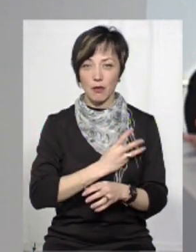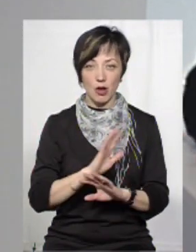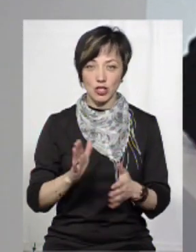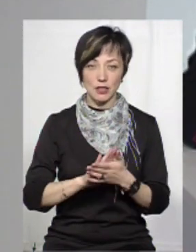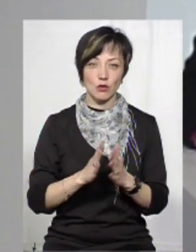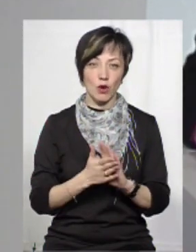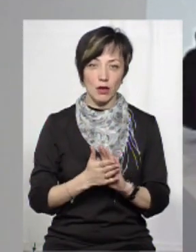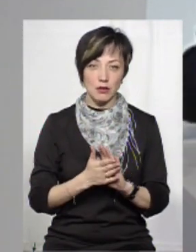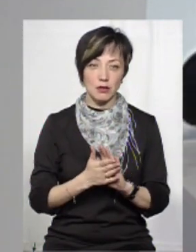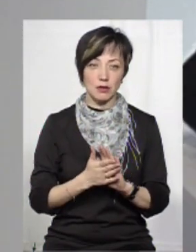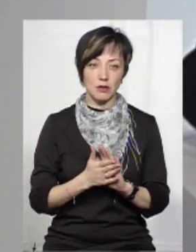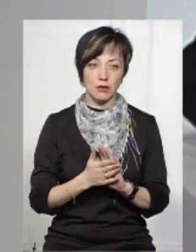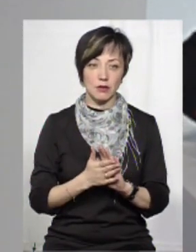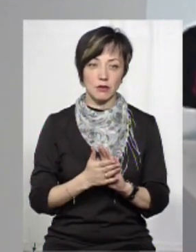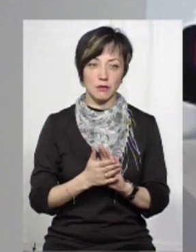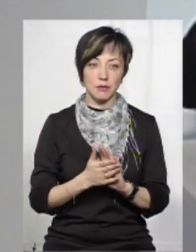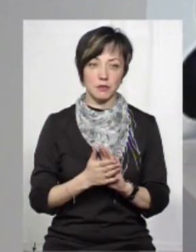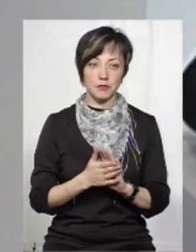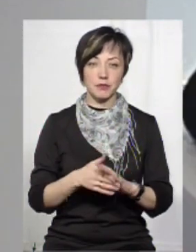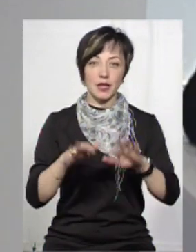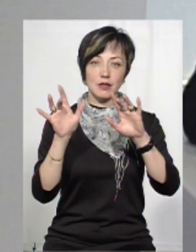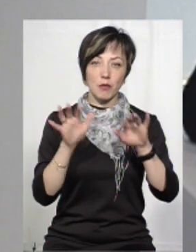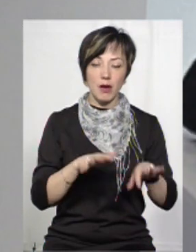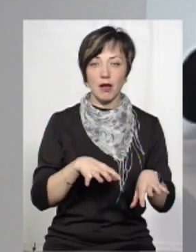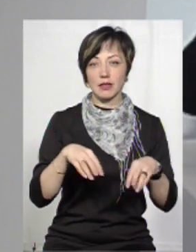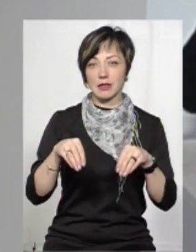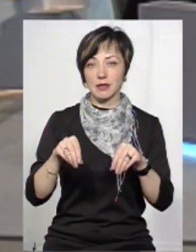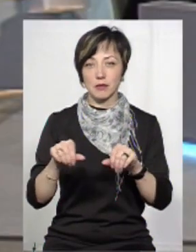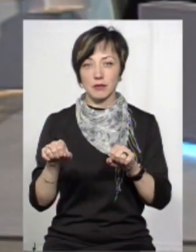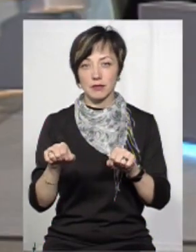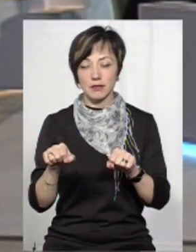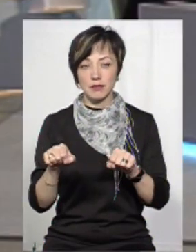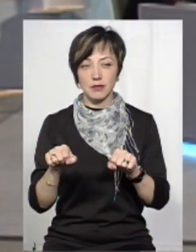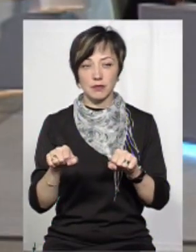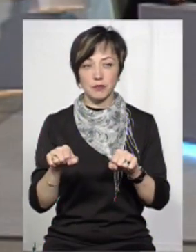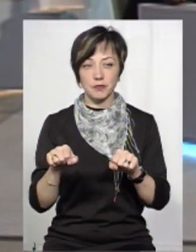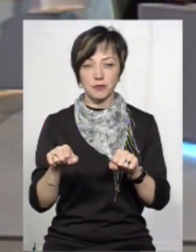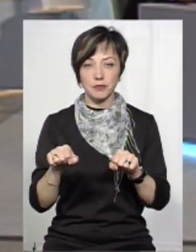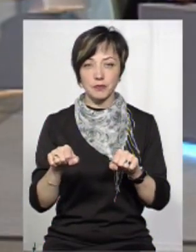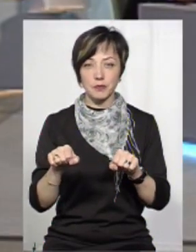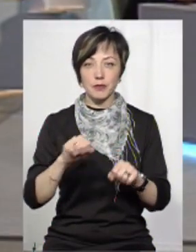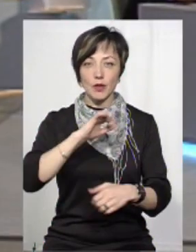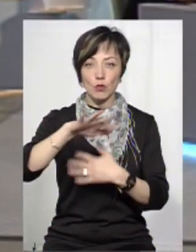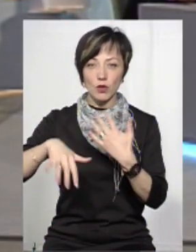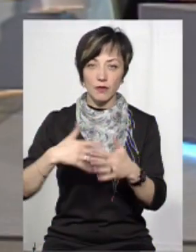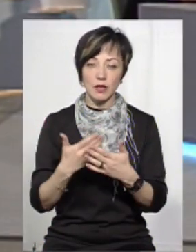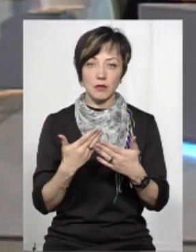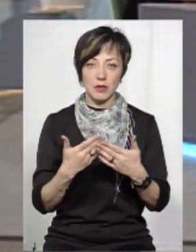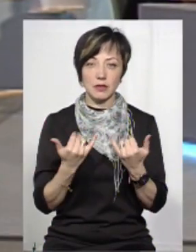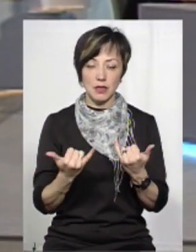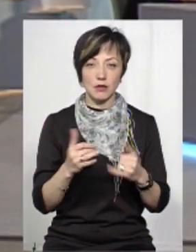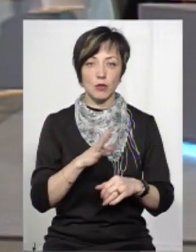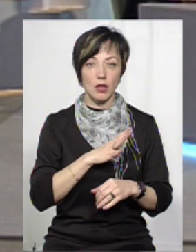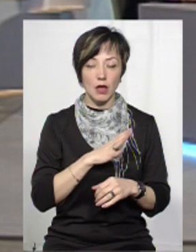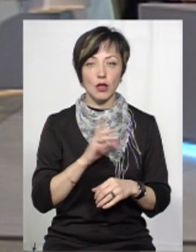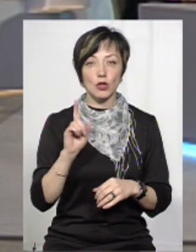небажаних ситуацій, як то і снігопади якісь, і такі буревії, як от зараз